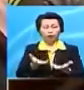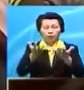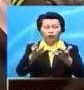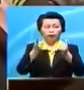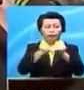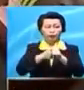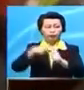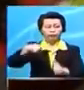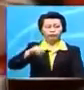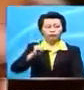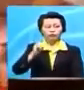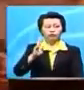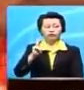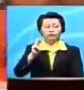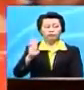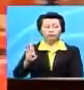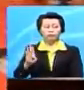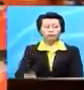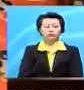pertama POKB.